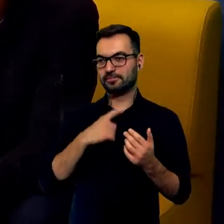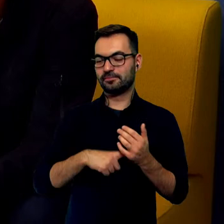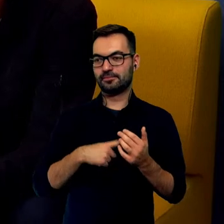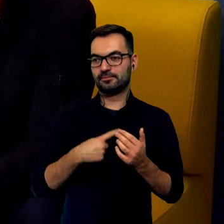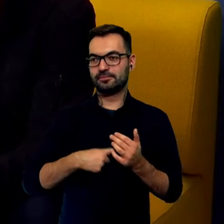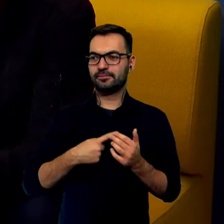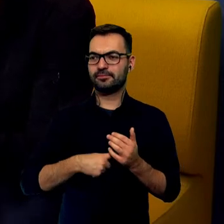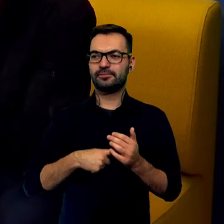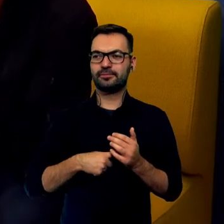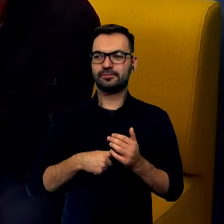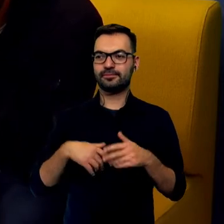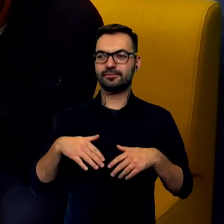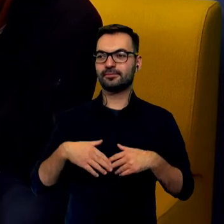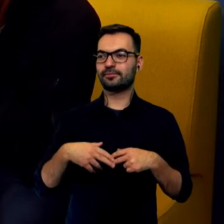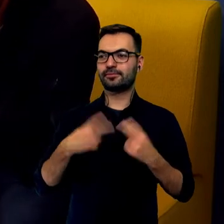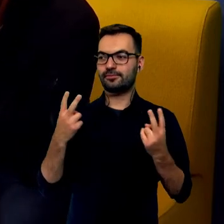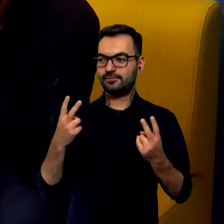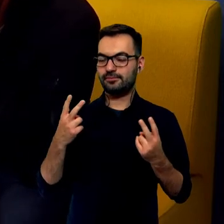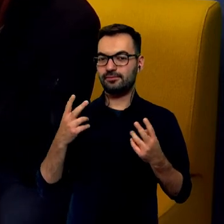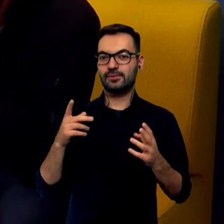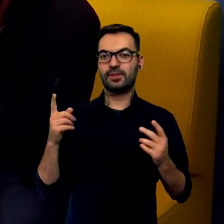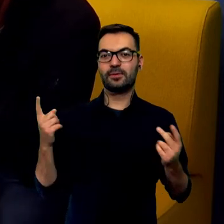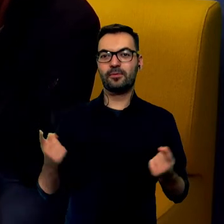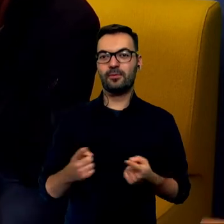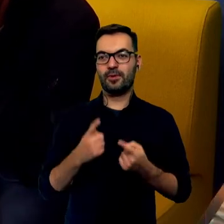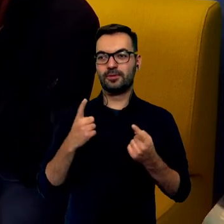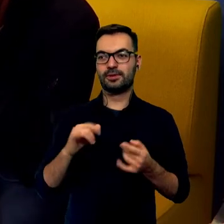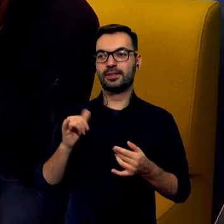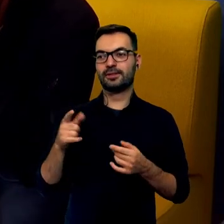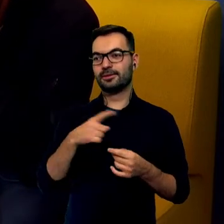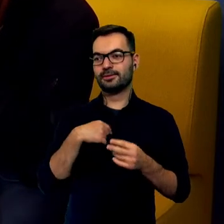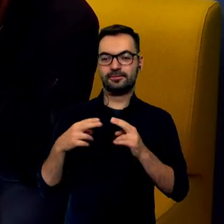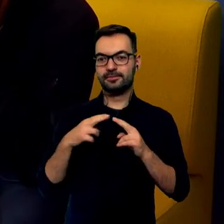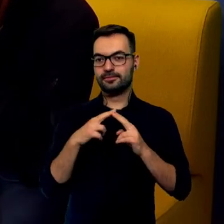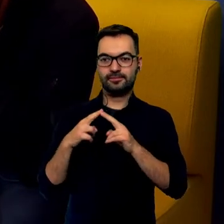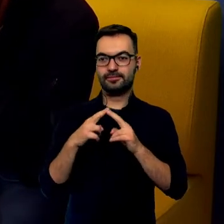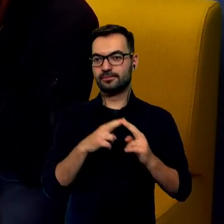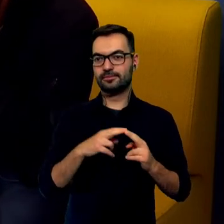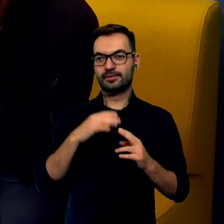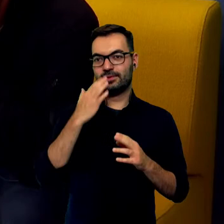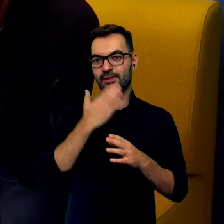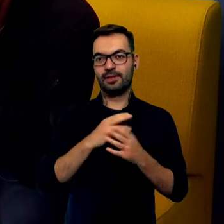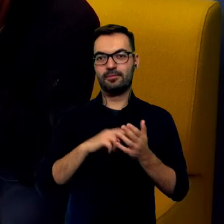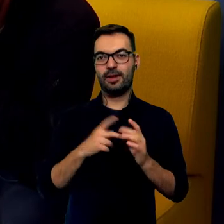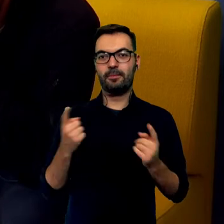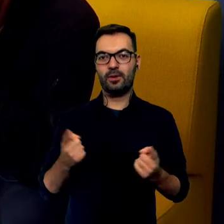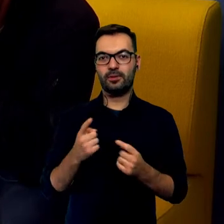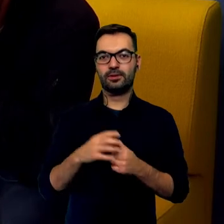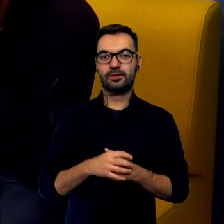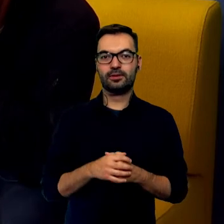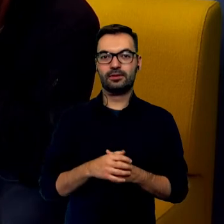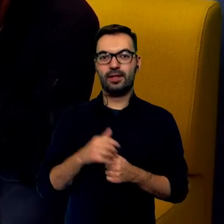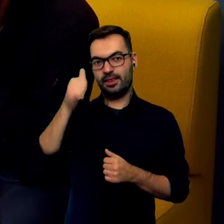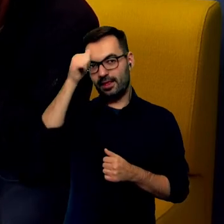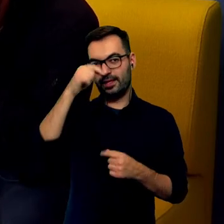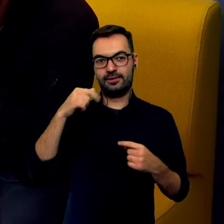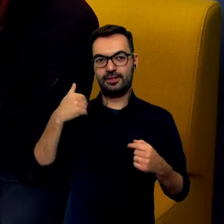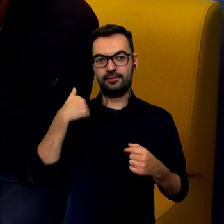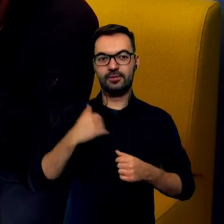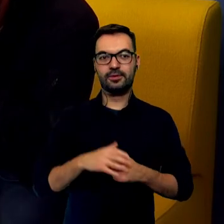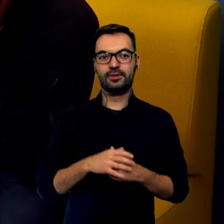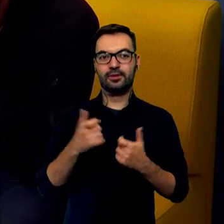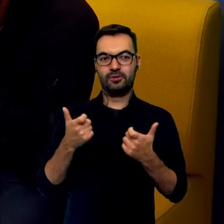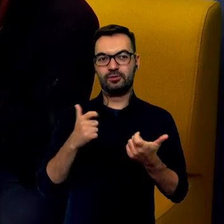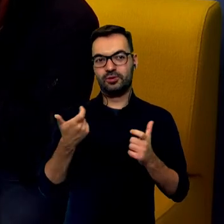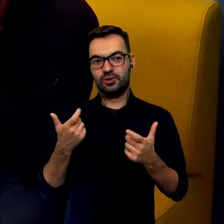ostatniego dnia tak naprawdę promocyjnego, kiedy ustalaliśmy promocję, nie mieliśmy nazwy. Ja mówię,